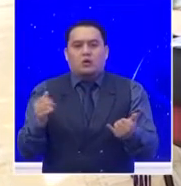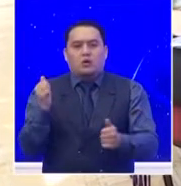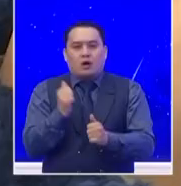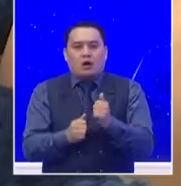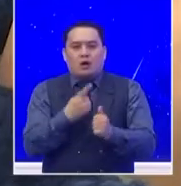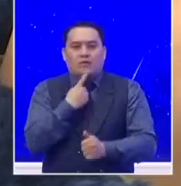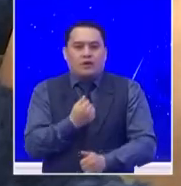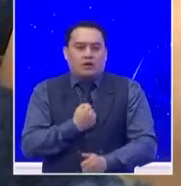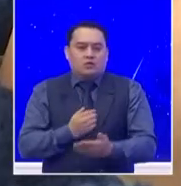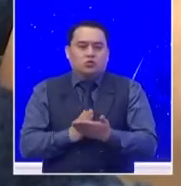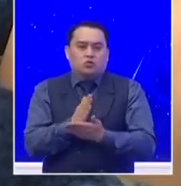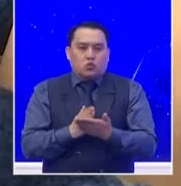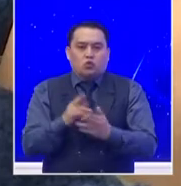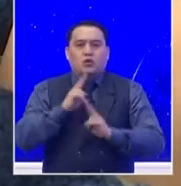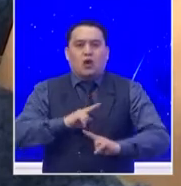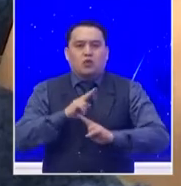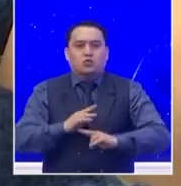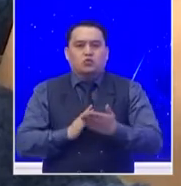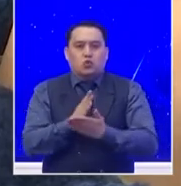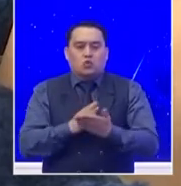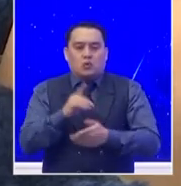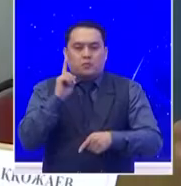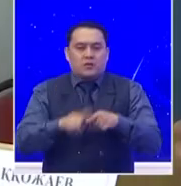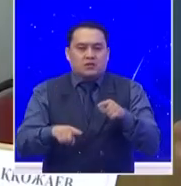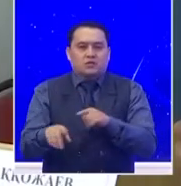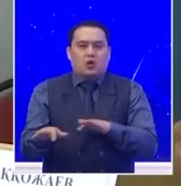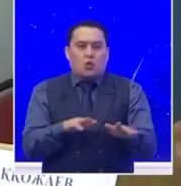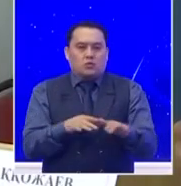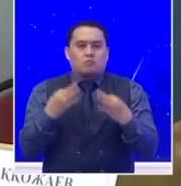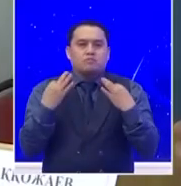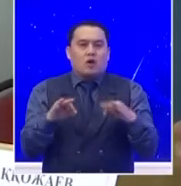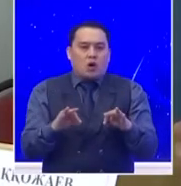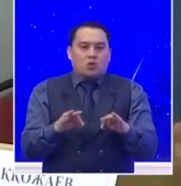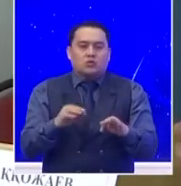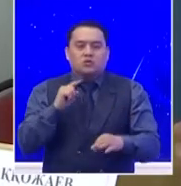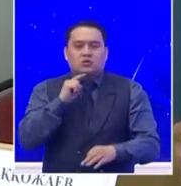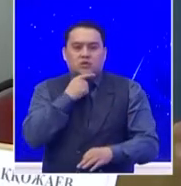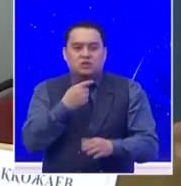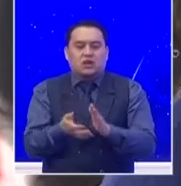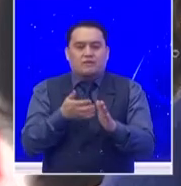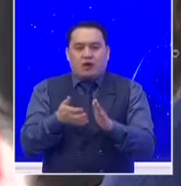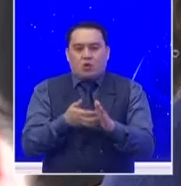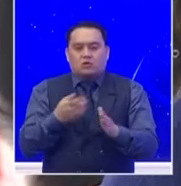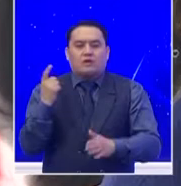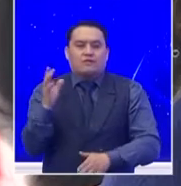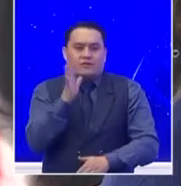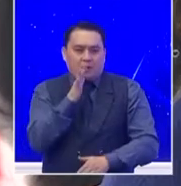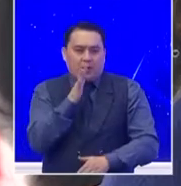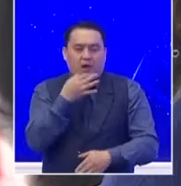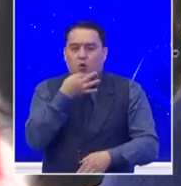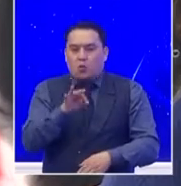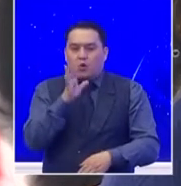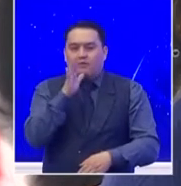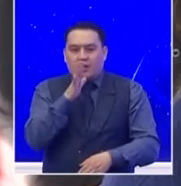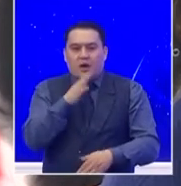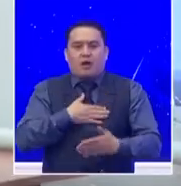для военнослужащих, так и для сотрудников служб экстренного реагирования, что позволит им при дефиците времени получать услуги в любое время суток.